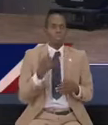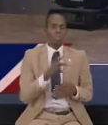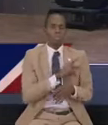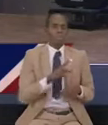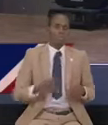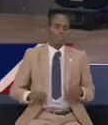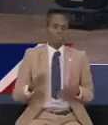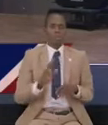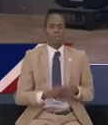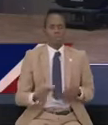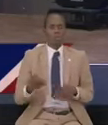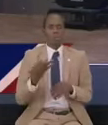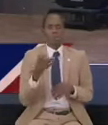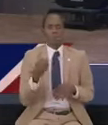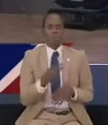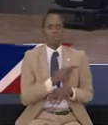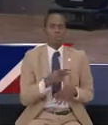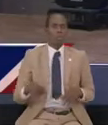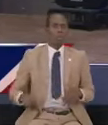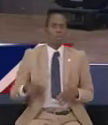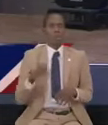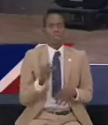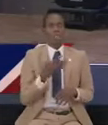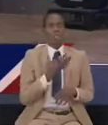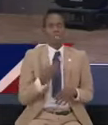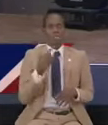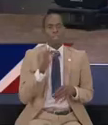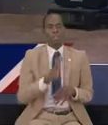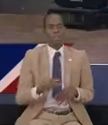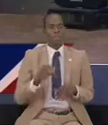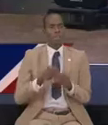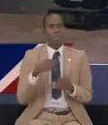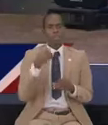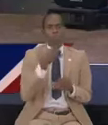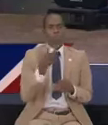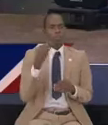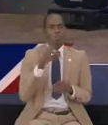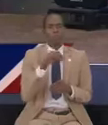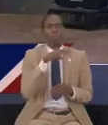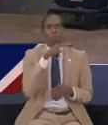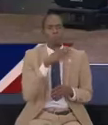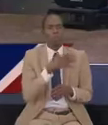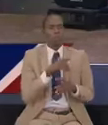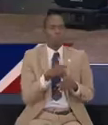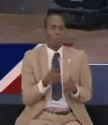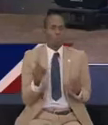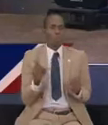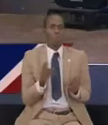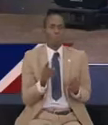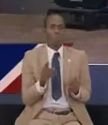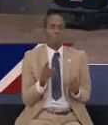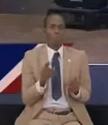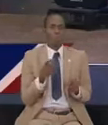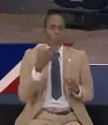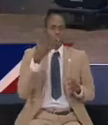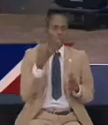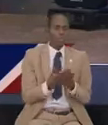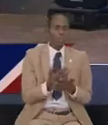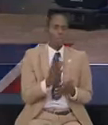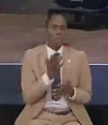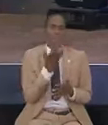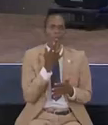race royal ou de famille noble deux jeunes garçons sans défaut corporelle beau de figure radio